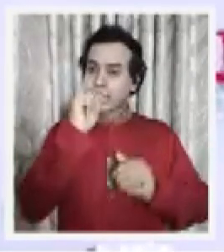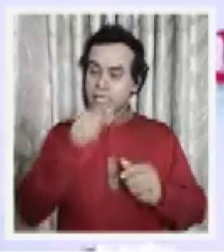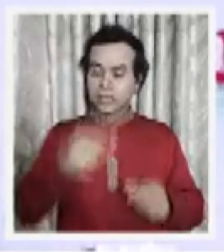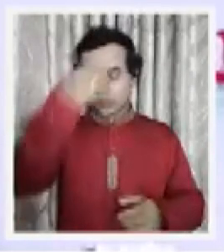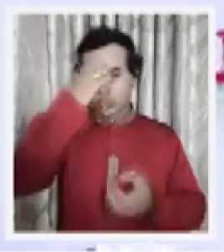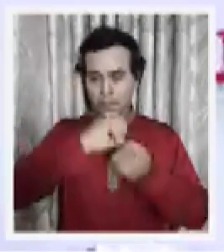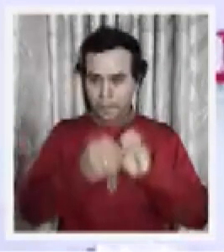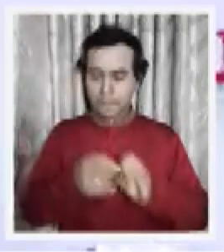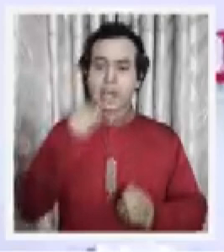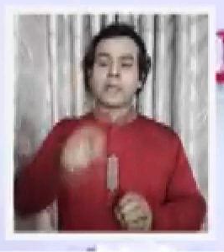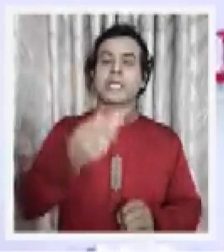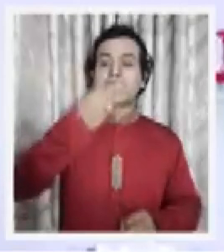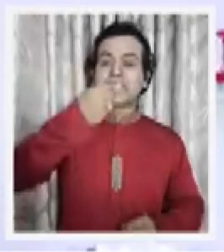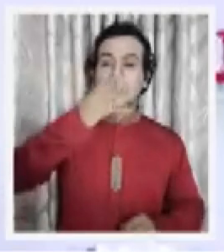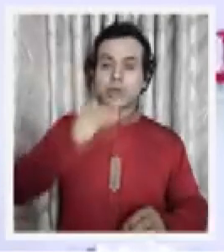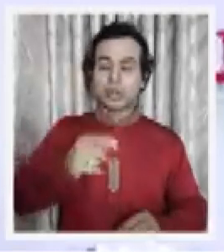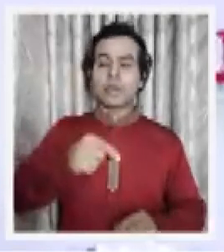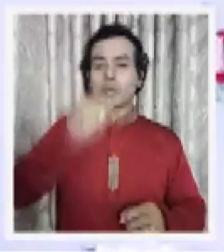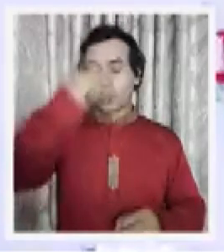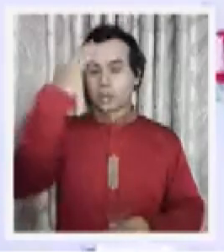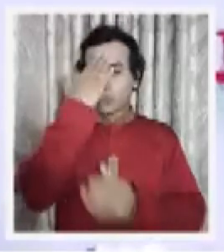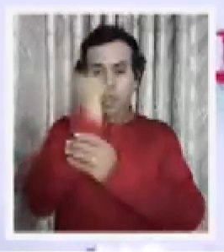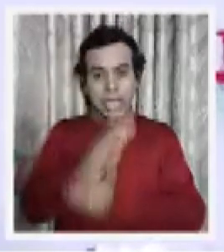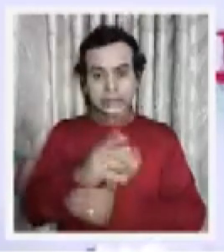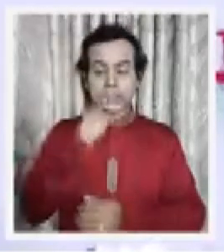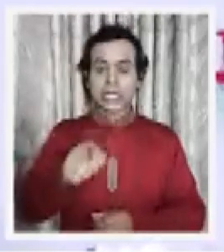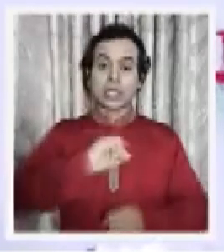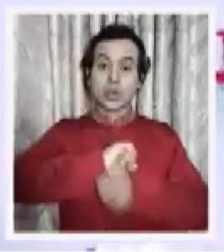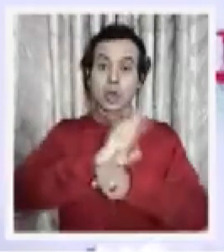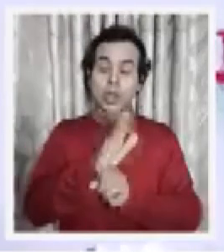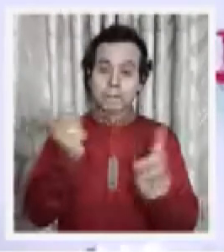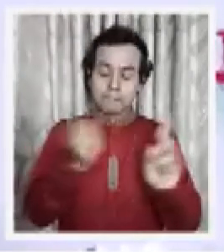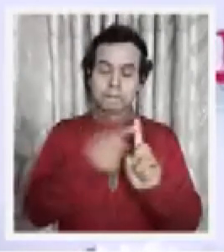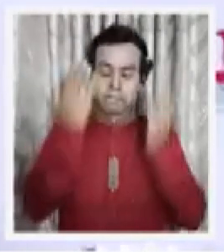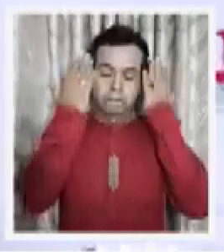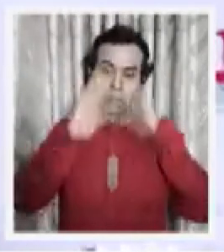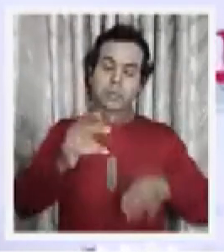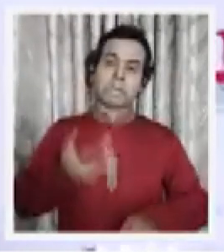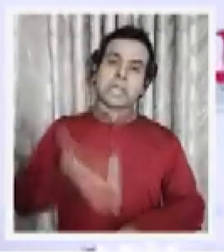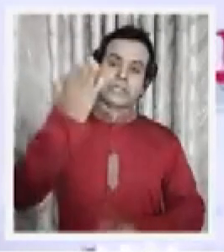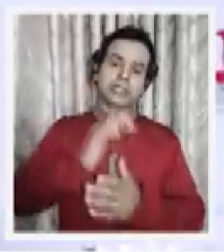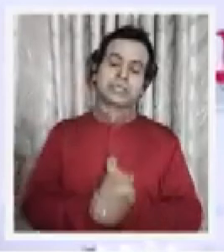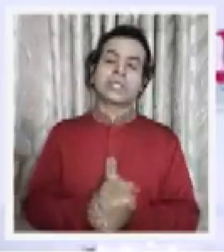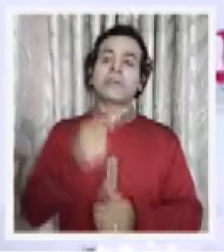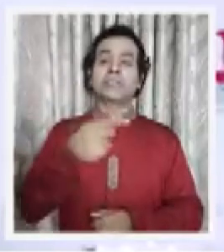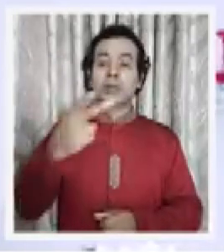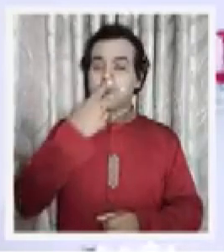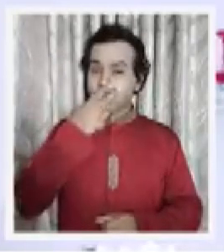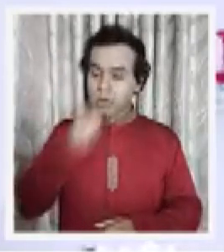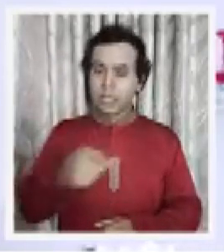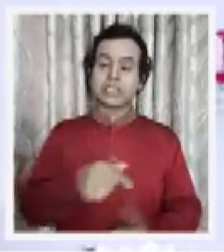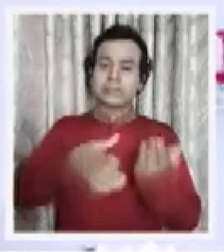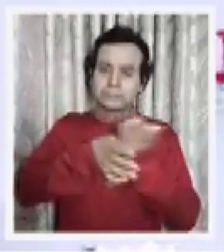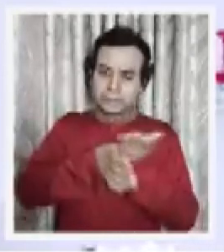আরও বেশি মাত্রায় সতর্ক থাকবেন, কারণ তাদের কোভিড আক্রান্ত হলে তাদের জন্য জটিলতা বা ঝুঁকি বেশি। এবং যারা ধূমপান